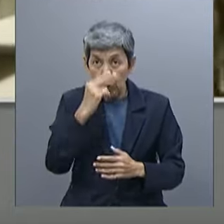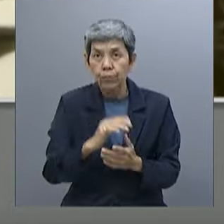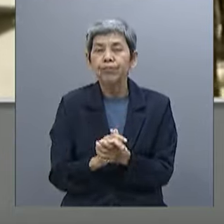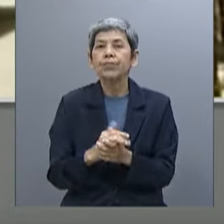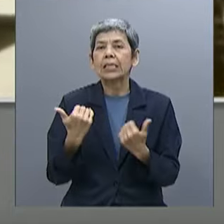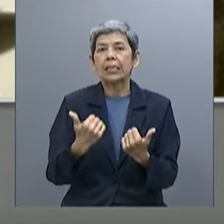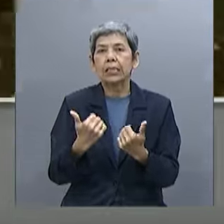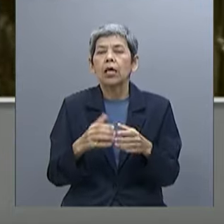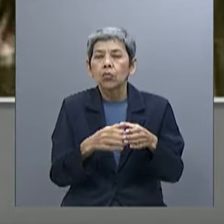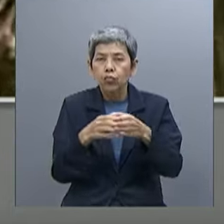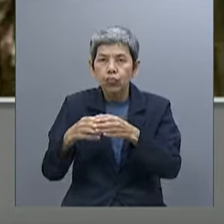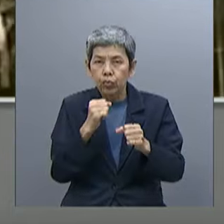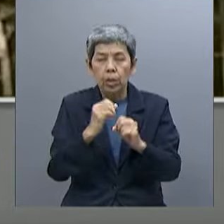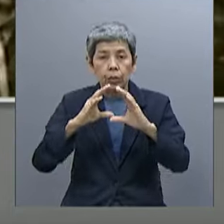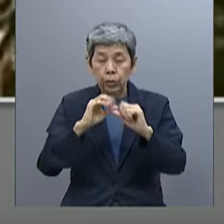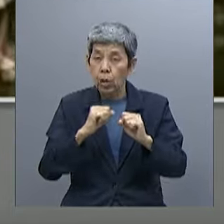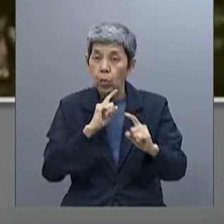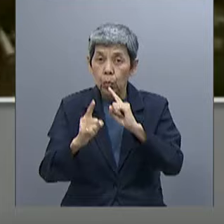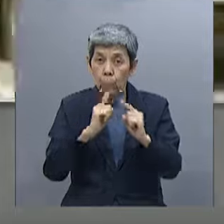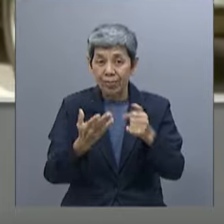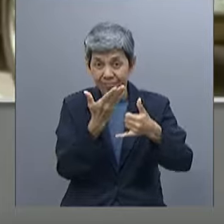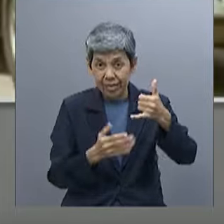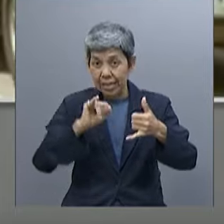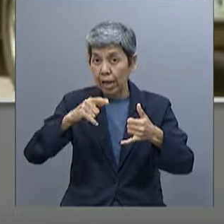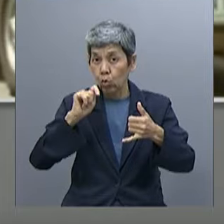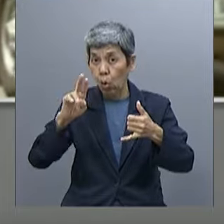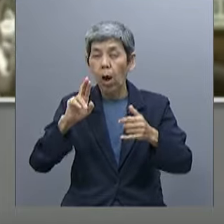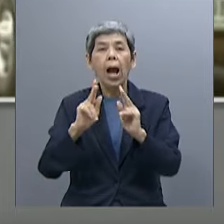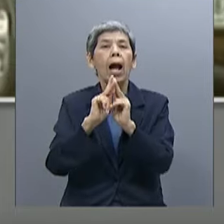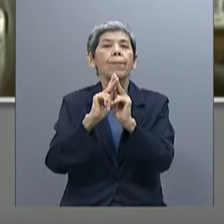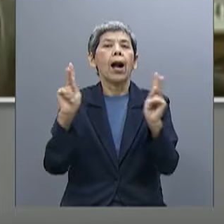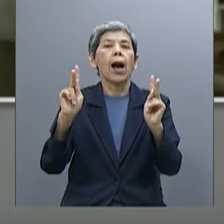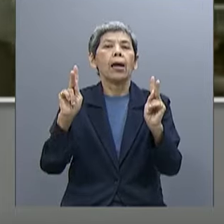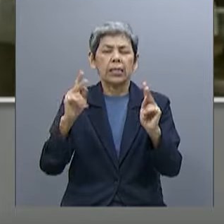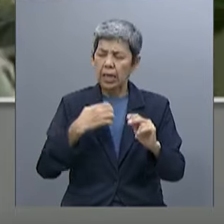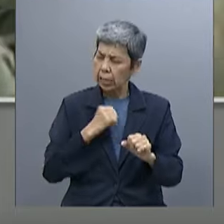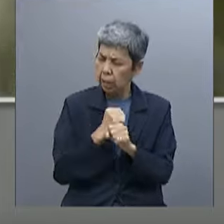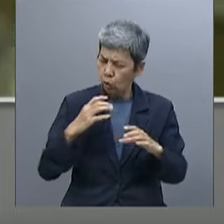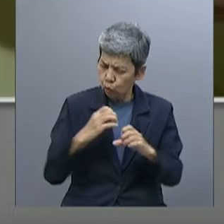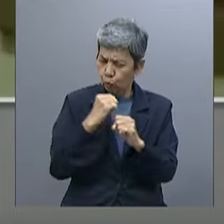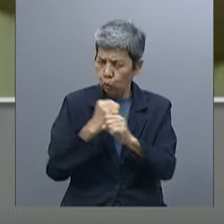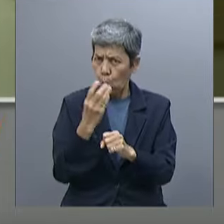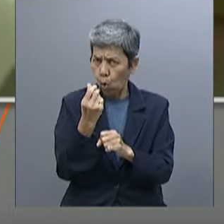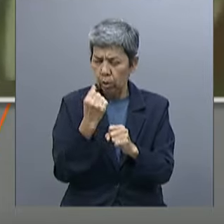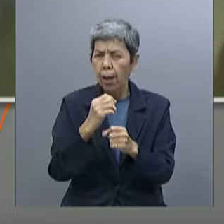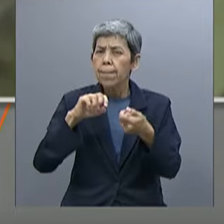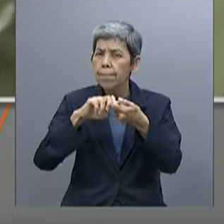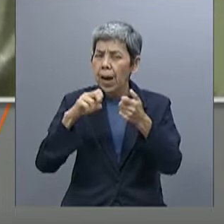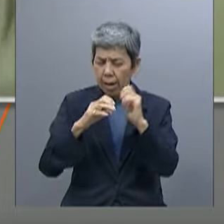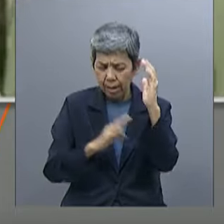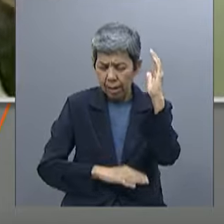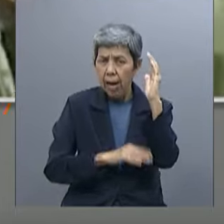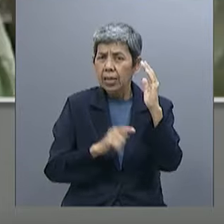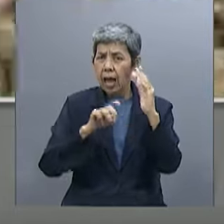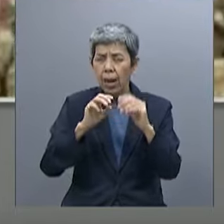ธ.สันติภาพชายแดนใต้โดยคุณจตุรงค์ฉายแสงในฐานะประธานกรรมาธิการขอให้เร่งสรุปบทเรียนเหตุการณ์ตากใบตั้งแต่การควบคุ